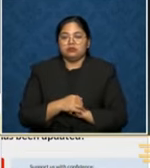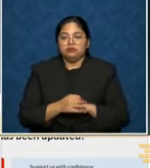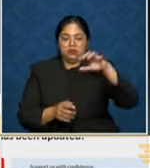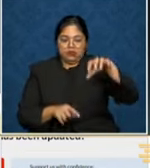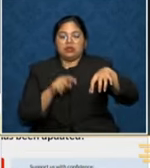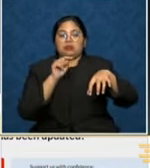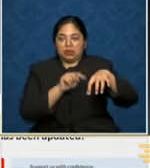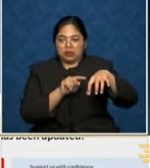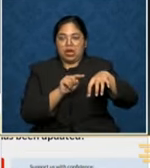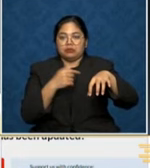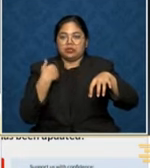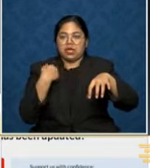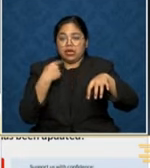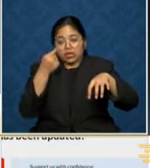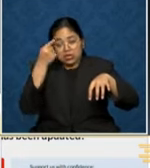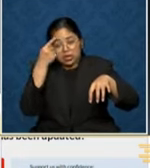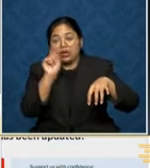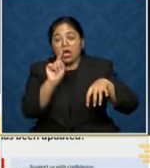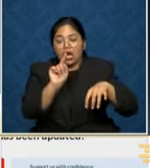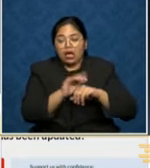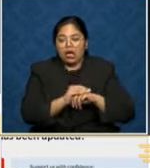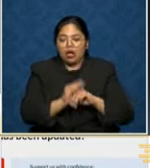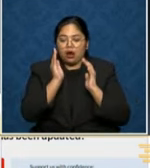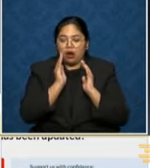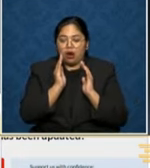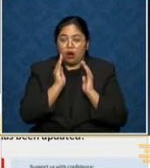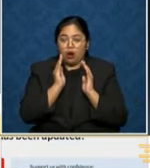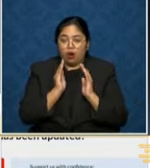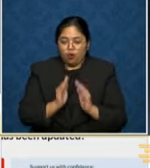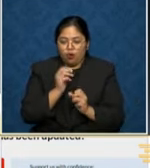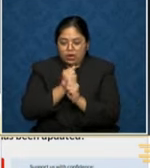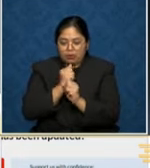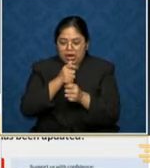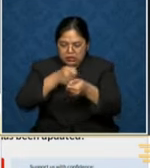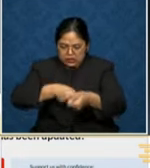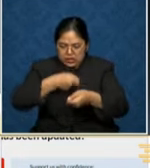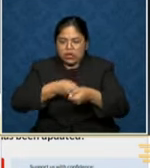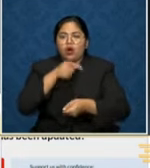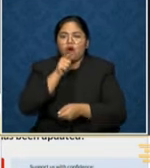าเกษตรกรผู้ถือครุฑสีเขียวใบนี้นะครับ